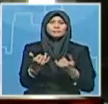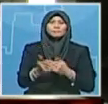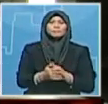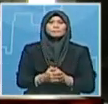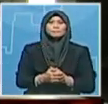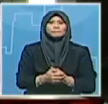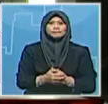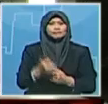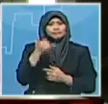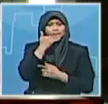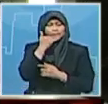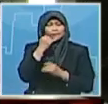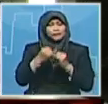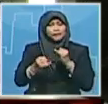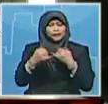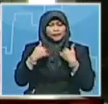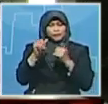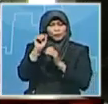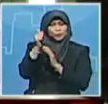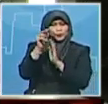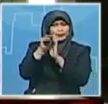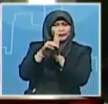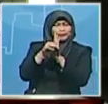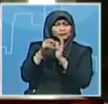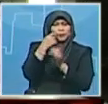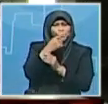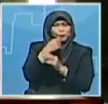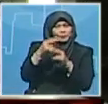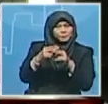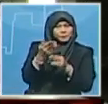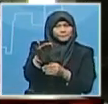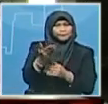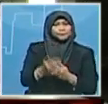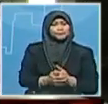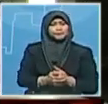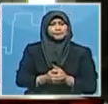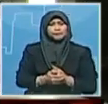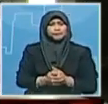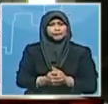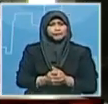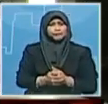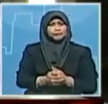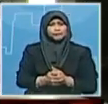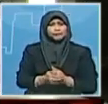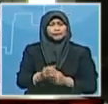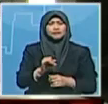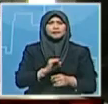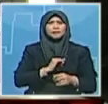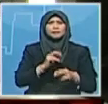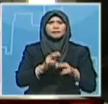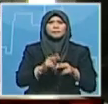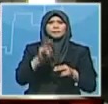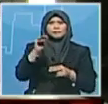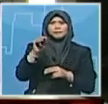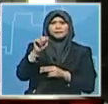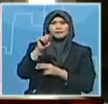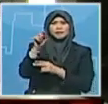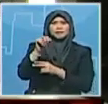Mungkin pemanggilan terakhir untuk malam ini. Kita ada 10 minit berbaki. Hello, siapa di talian? Saya Mazlan di pihak pantai dia. Encik